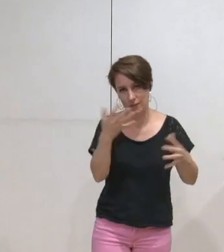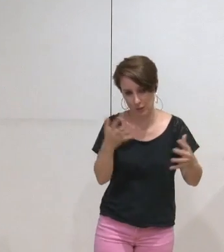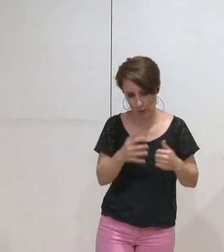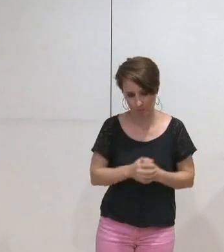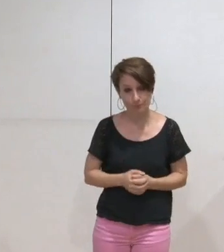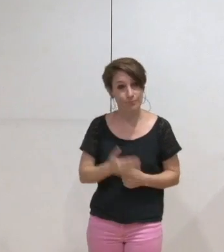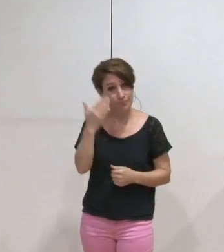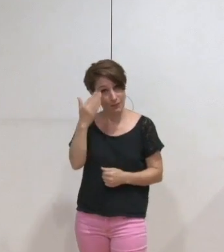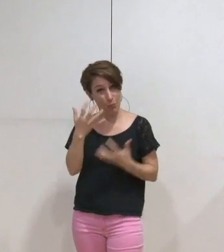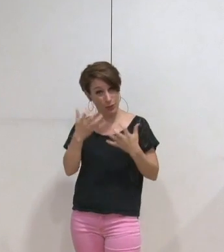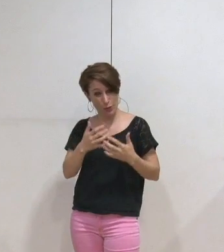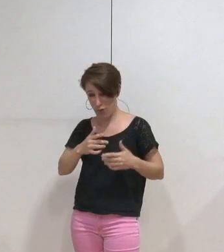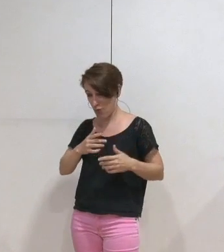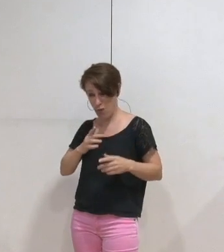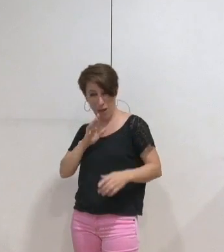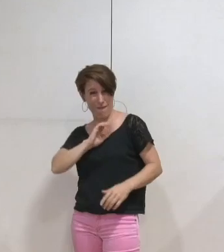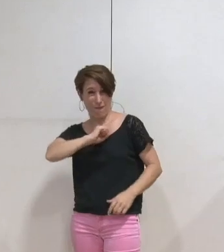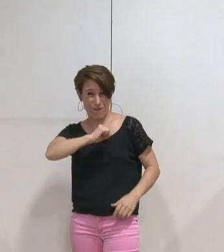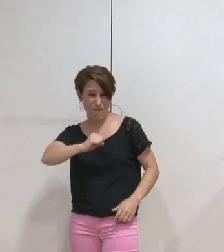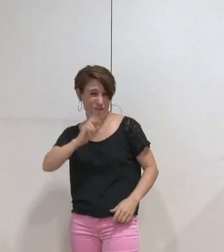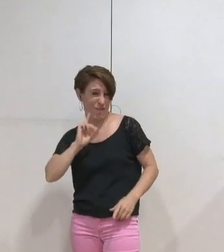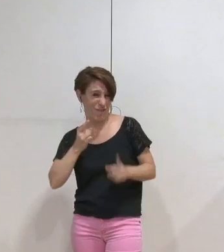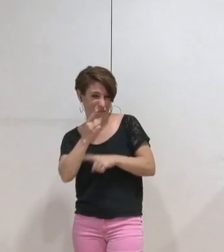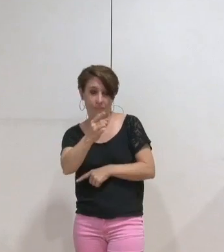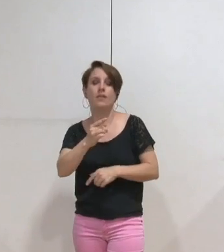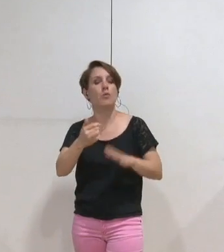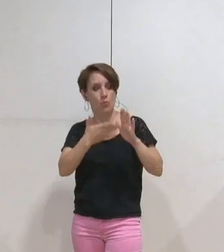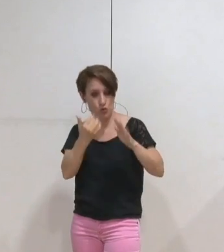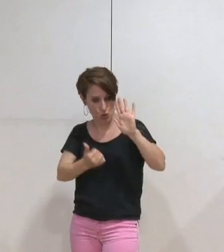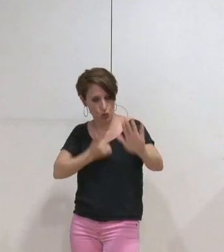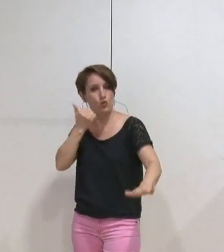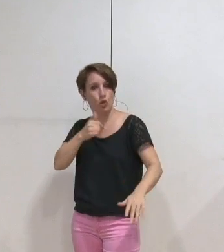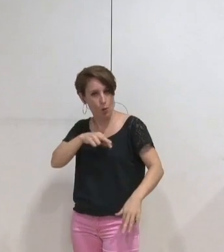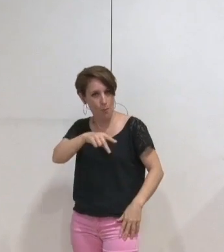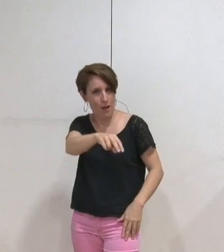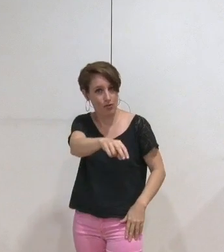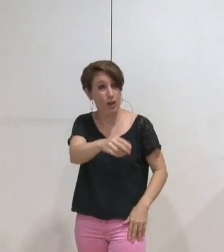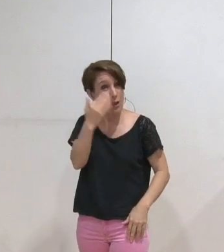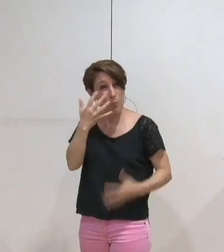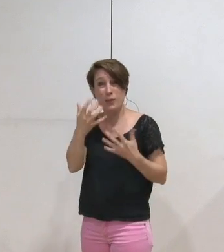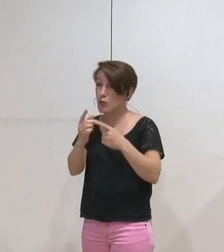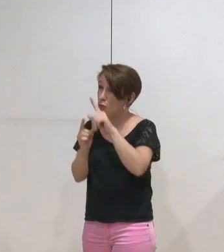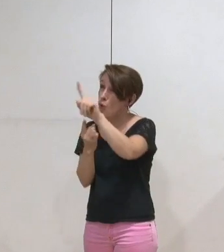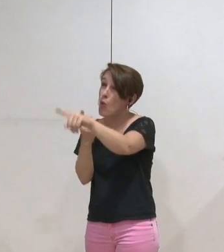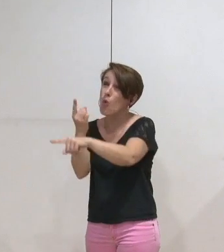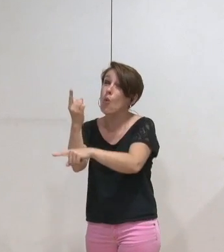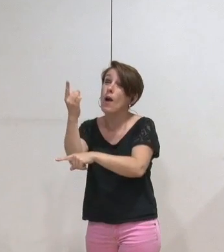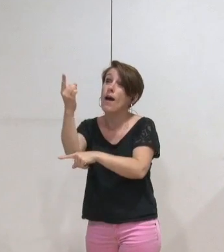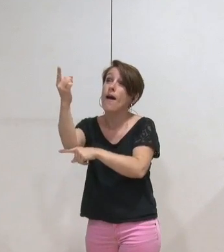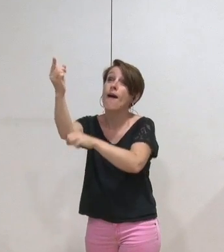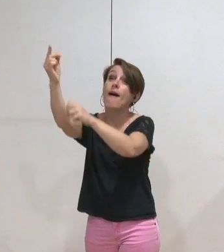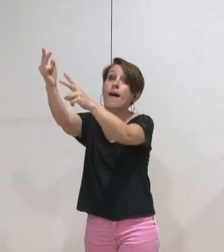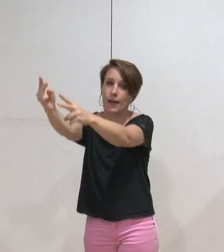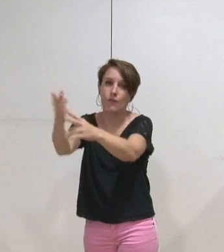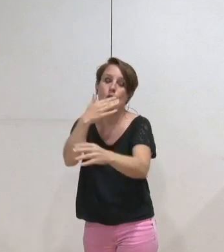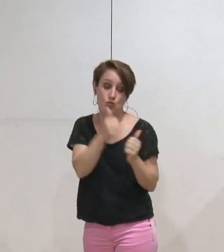aller vite marche seul si tu veux aller loin marchons ensemble je vous laisse la méditer au moment où par une posture trivéalement